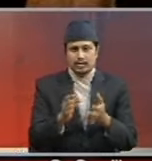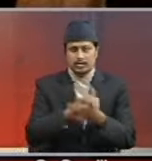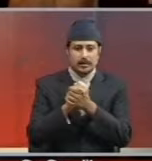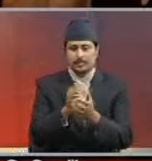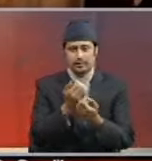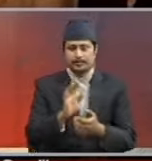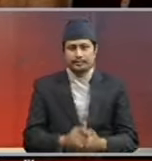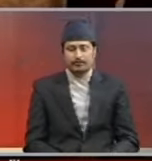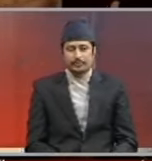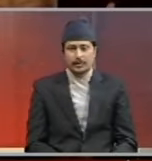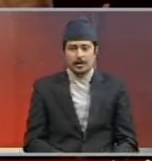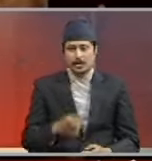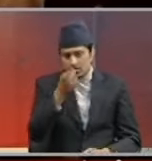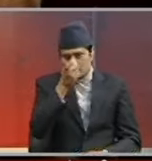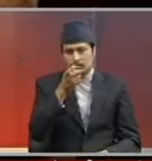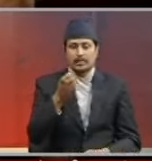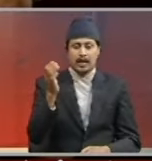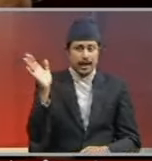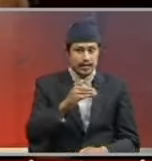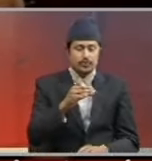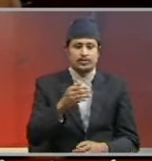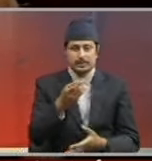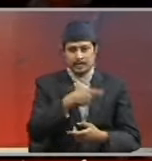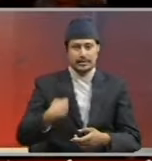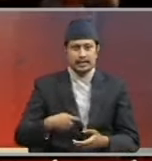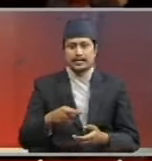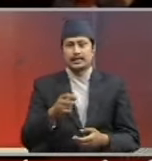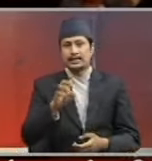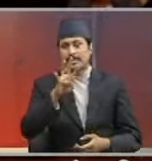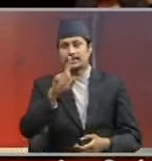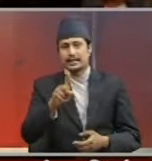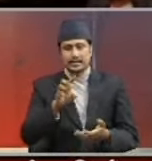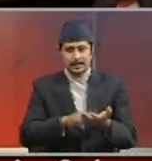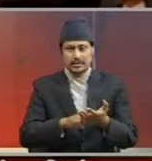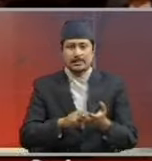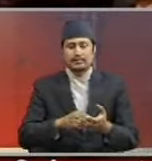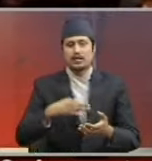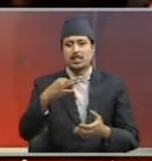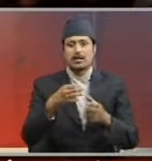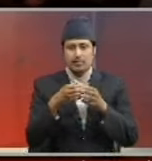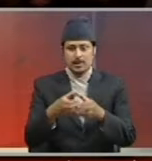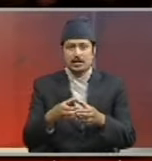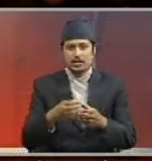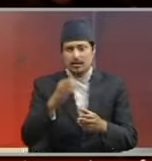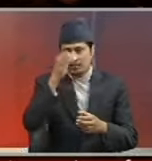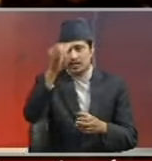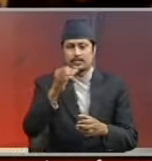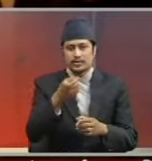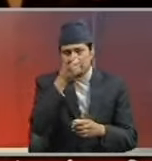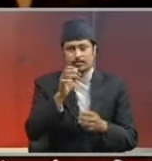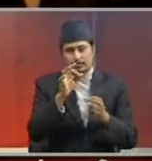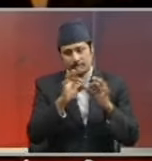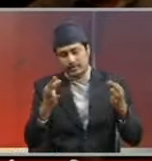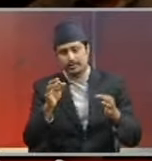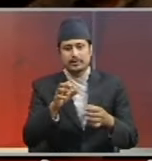गर्नु चितवन आएको चिनिया व्यवसायीको 41 सदस्यीय प्रतिनिधि मण्डलले पश्चिम चितवनका विभिन्न क्षेत्रको